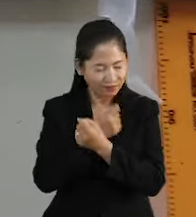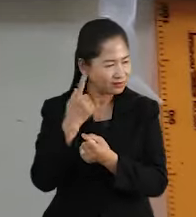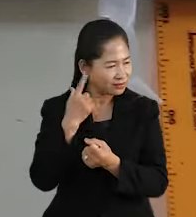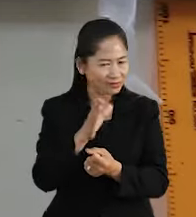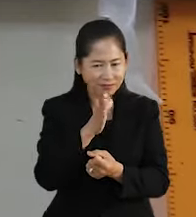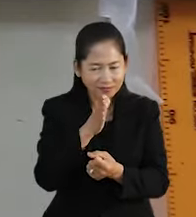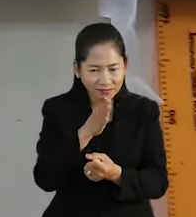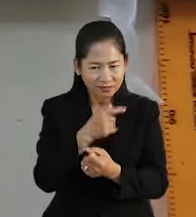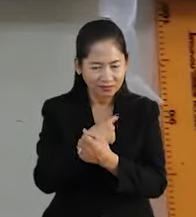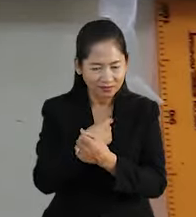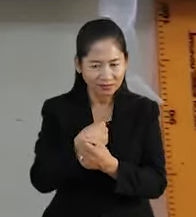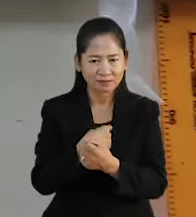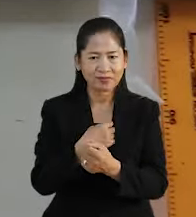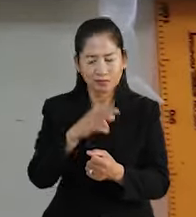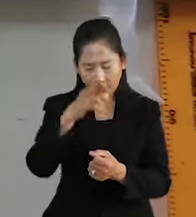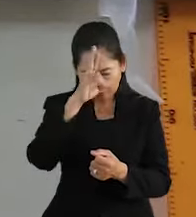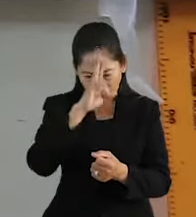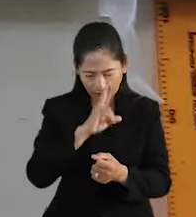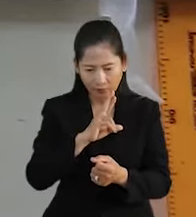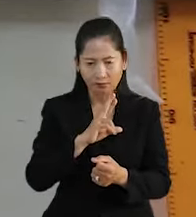ស្រឡាញ់